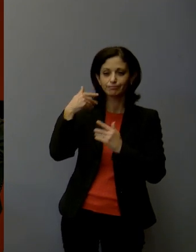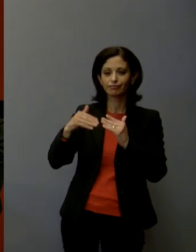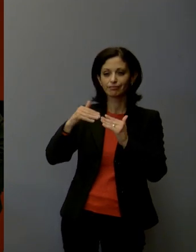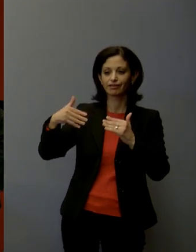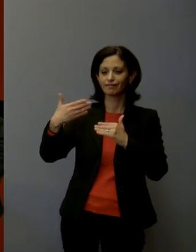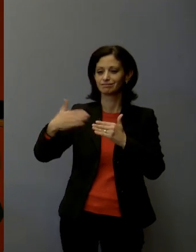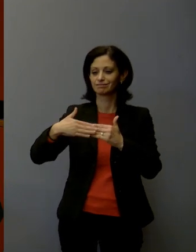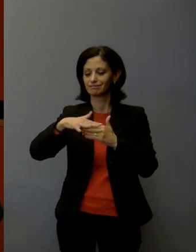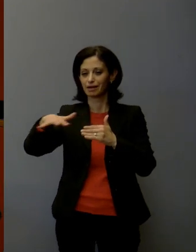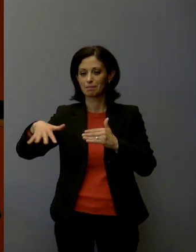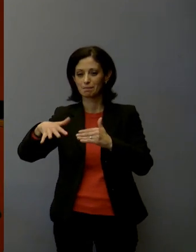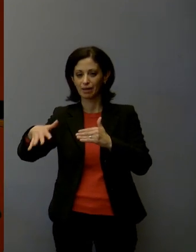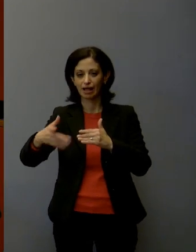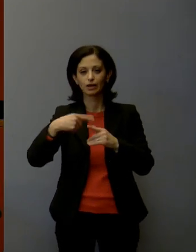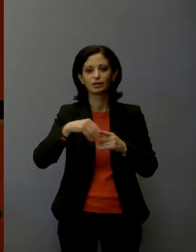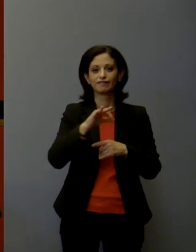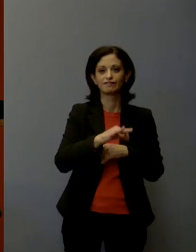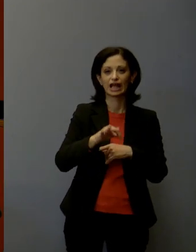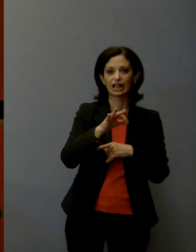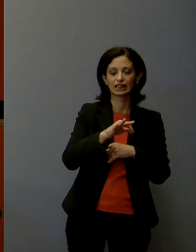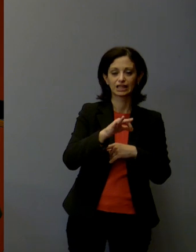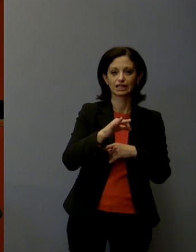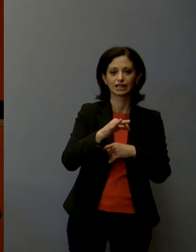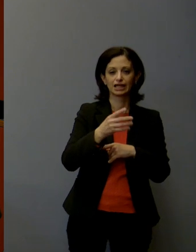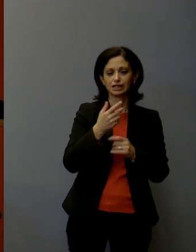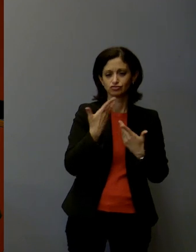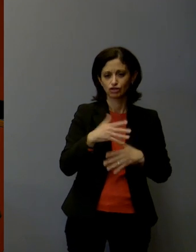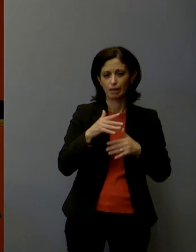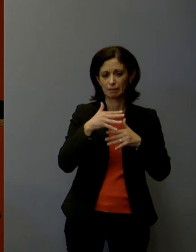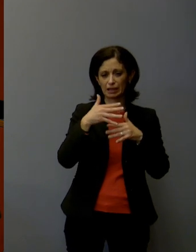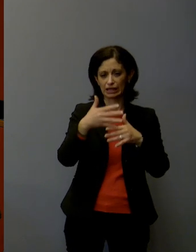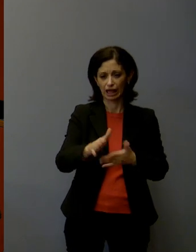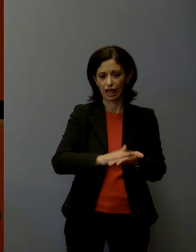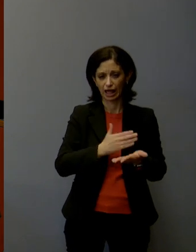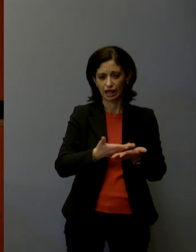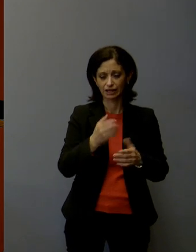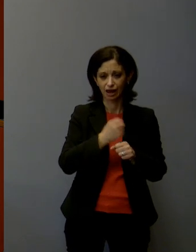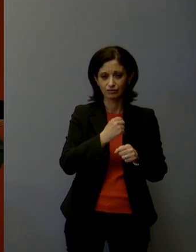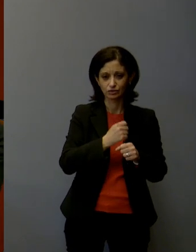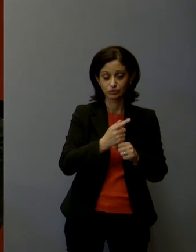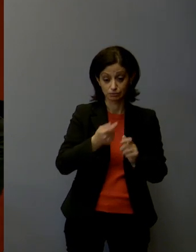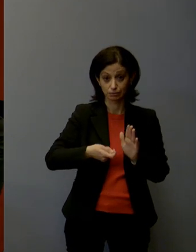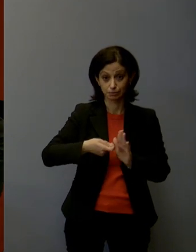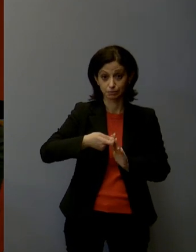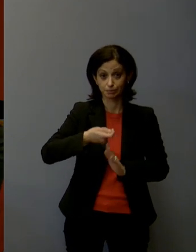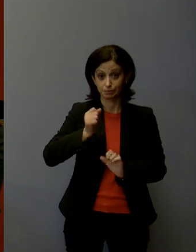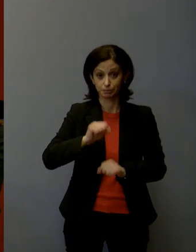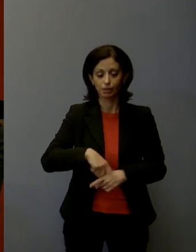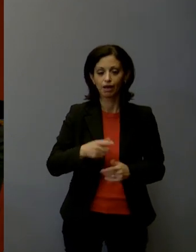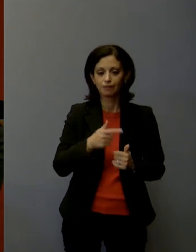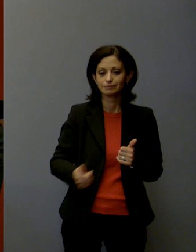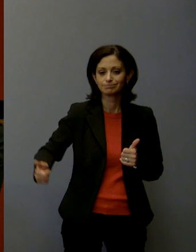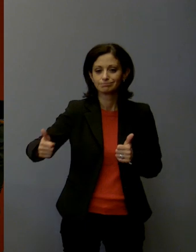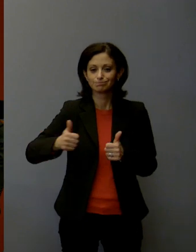Fincantieri Che significa già oggi migliaia di lavori di lavoratori e in prospettiva sempre di più e quindi poi affiancarlo